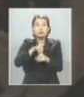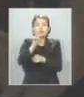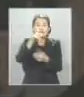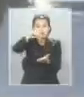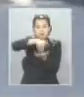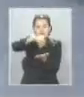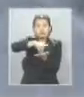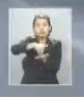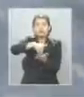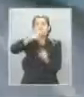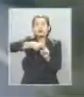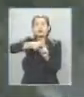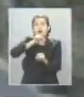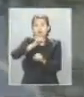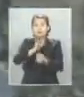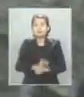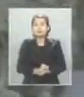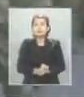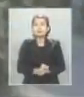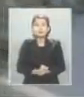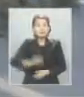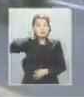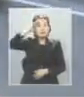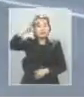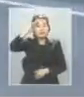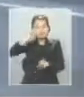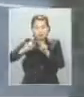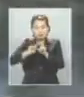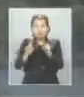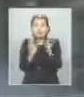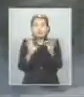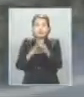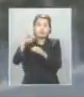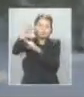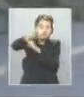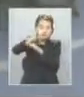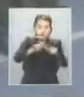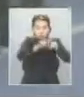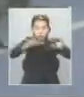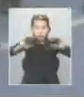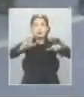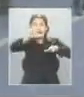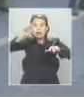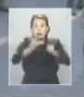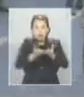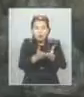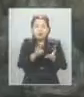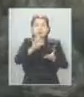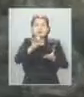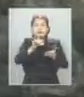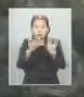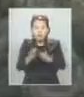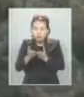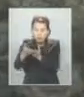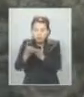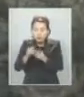กองกำลังป้องกันตนเองได้ระดมทหารหลายพันนายเครื่องบิน300ลำเรือ40ลำและเรือพิฆาตอีก20ล